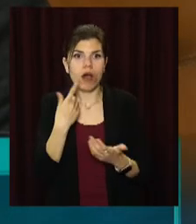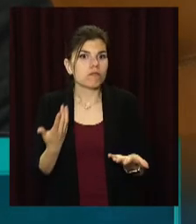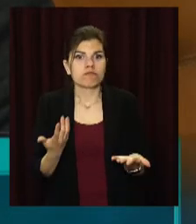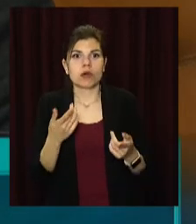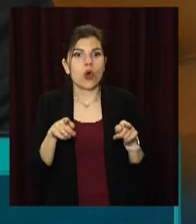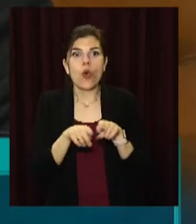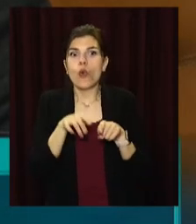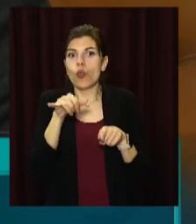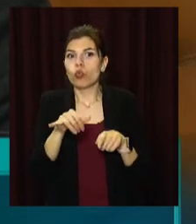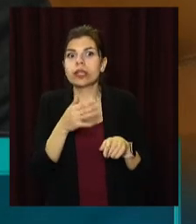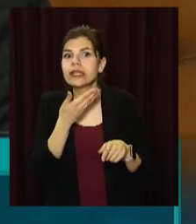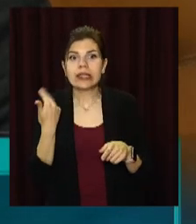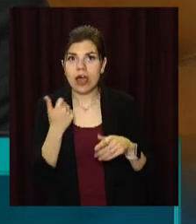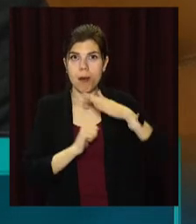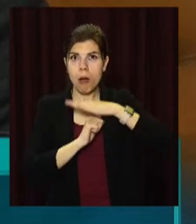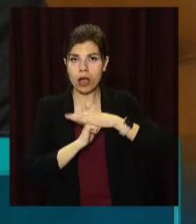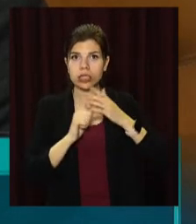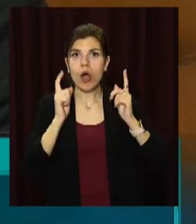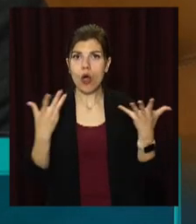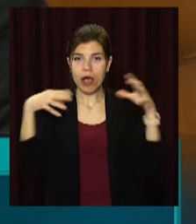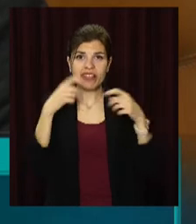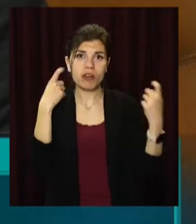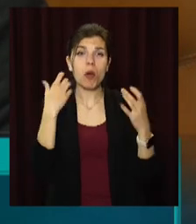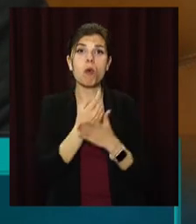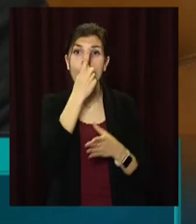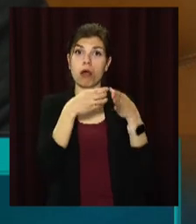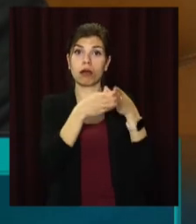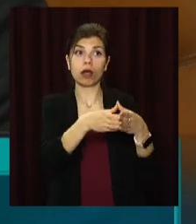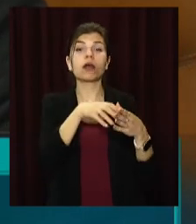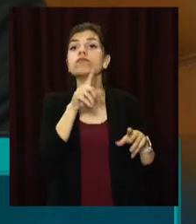Они не могут обмениваться даже этой информацией. Ну,